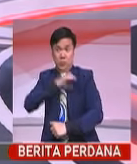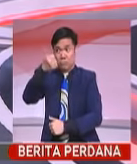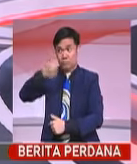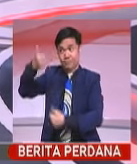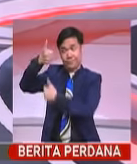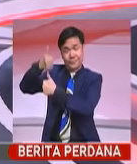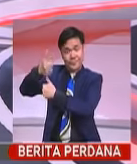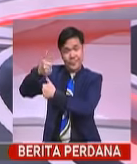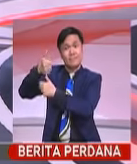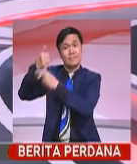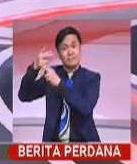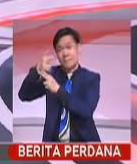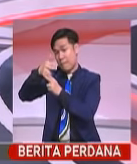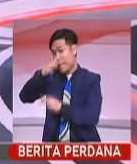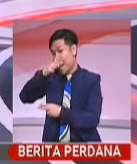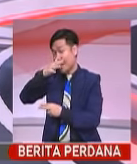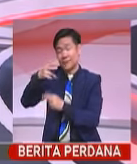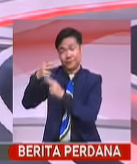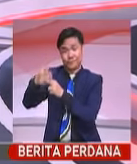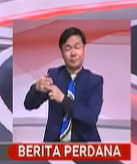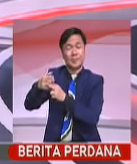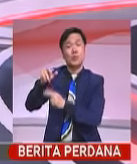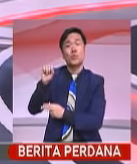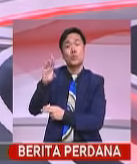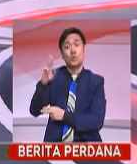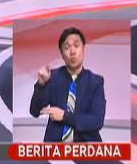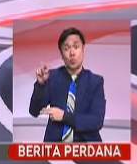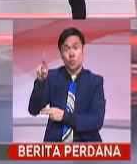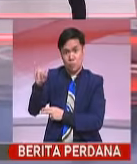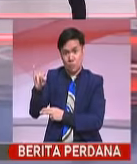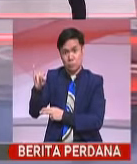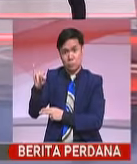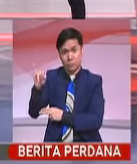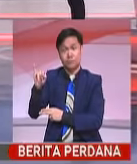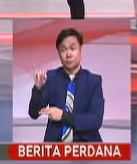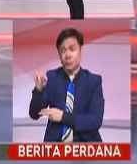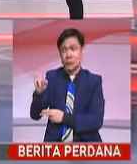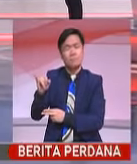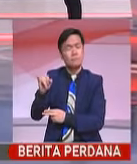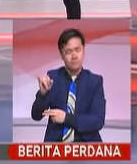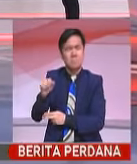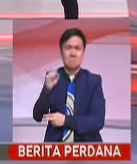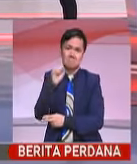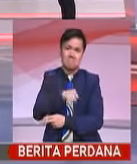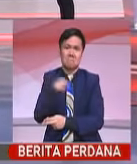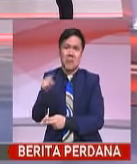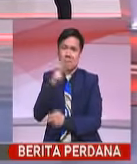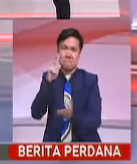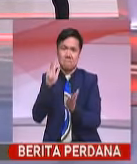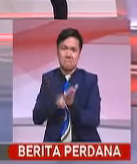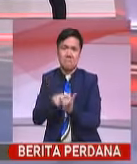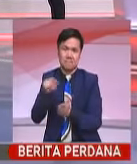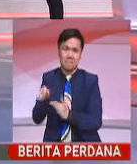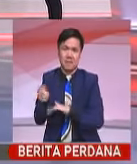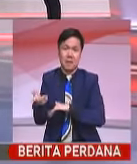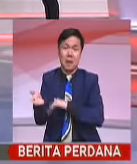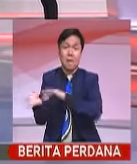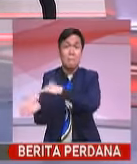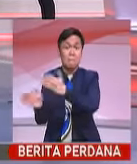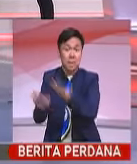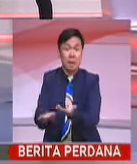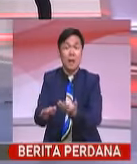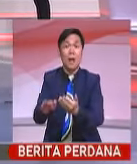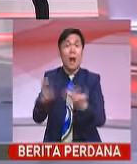Kontinjen IPK Melaka ACP Muhammad Sukri Saman ketika mengesahkan kes memberitahu kanak-kanak tersebut